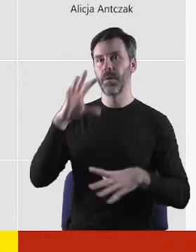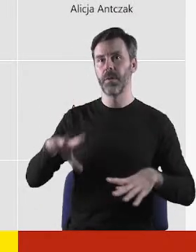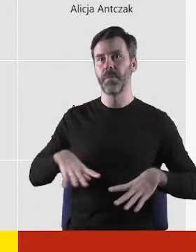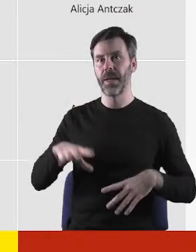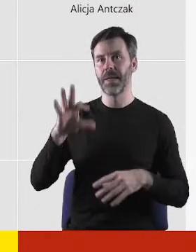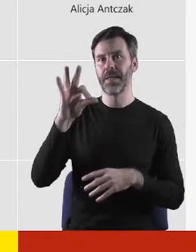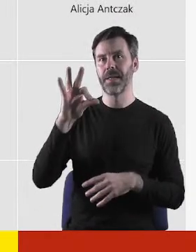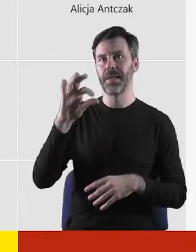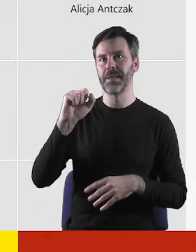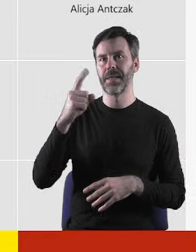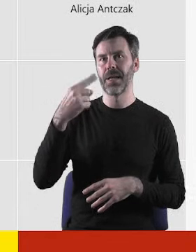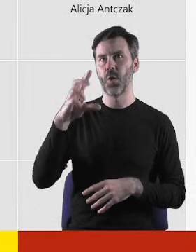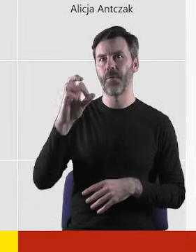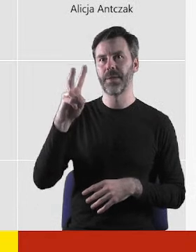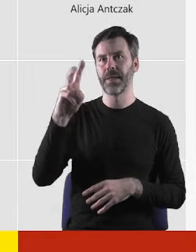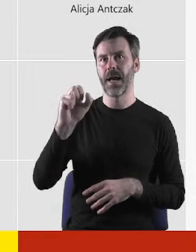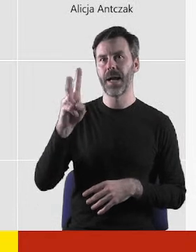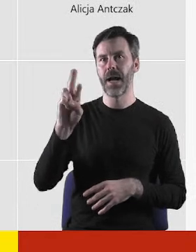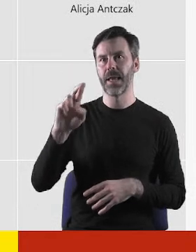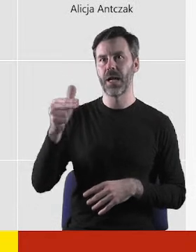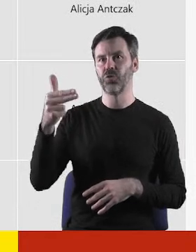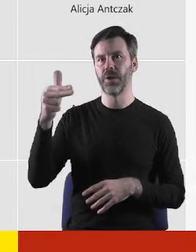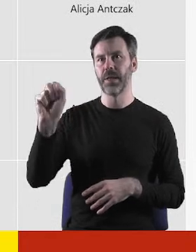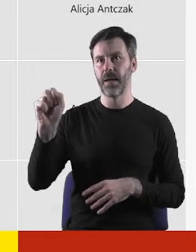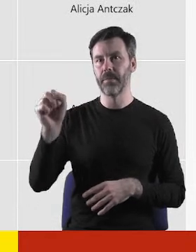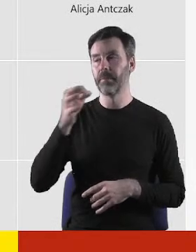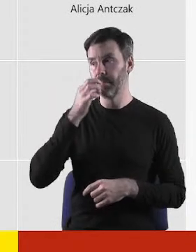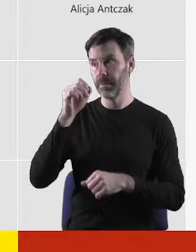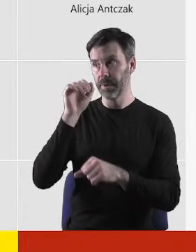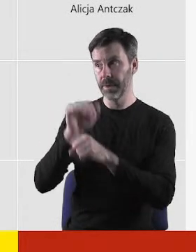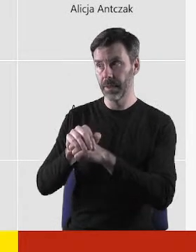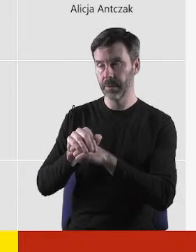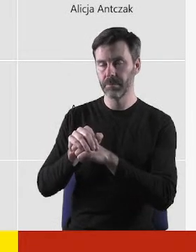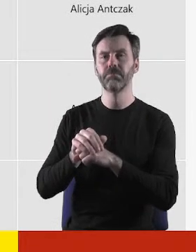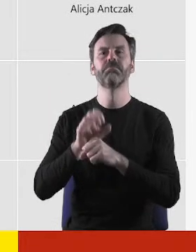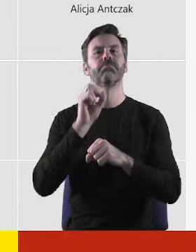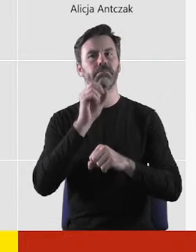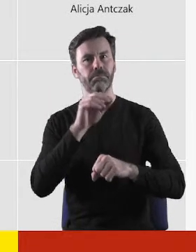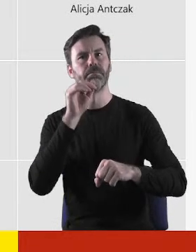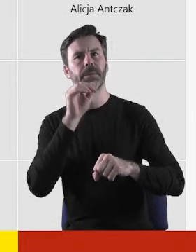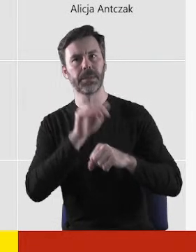Sadowską. Dziękuję bardzo. Czy pani radna wyraża zgodę? Wyrażam zgodę.